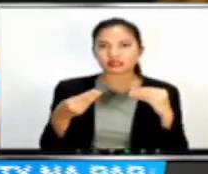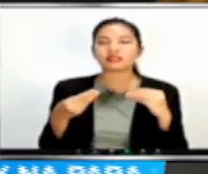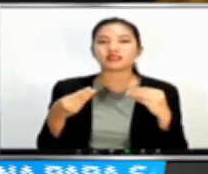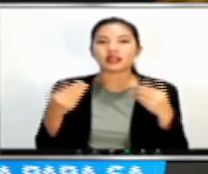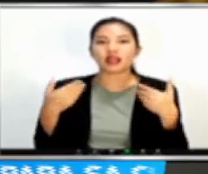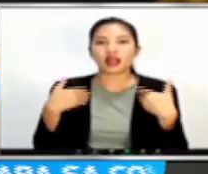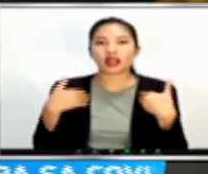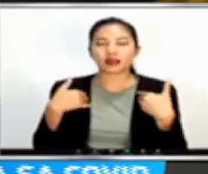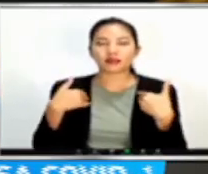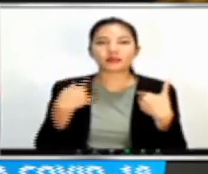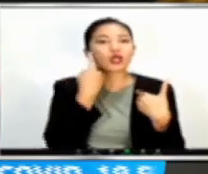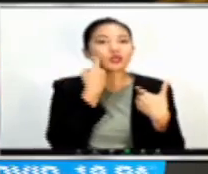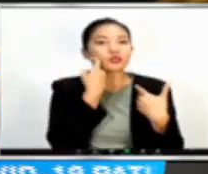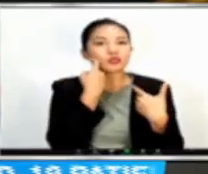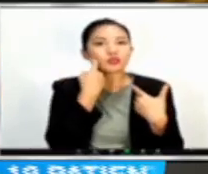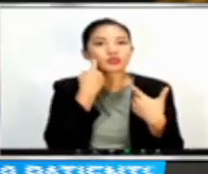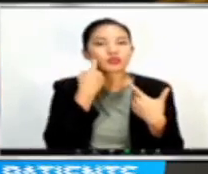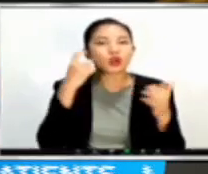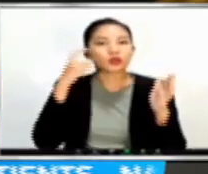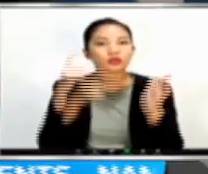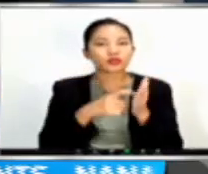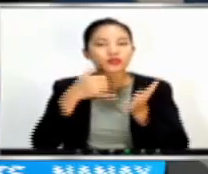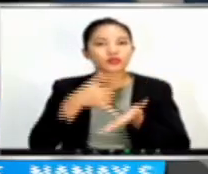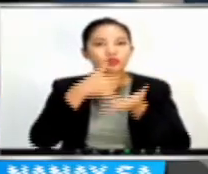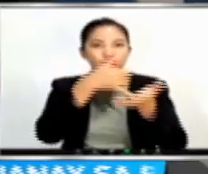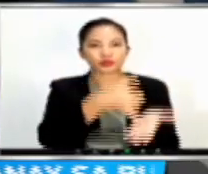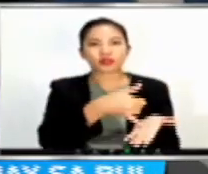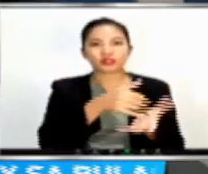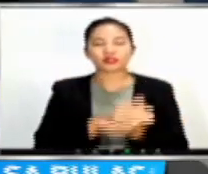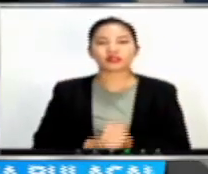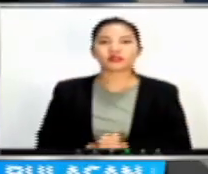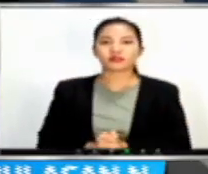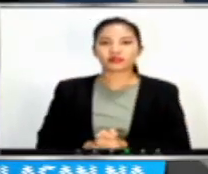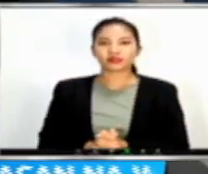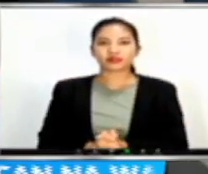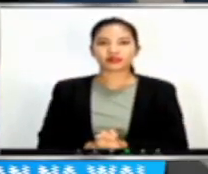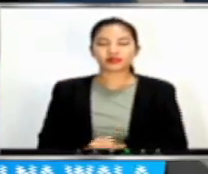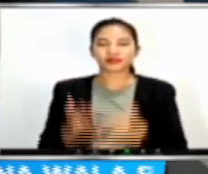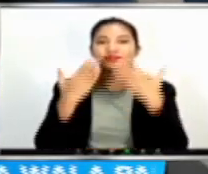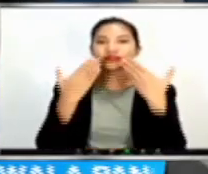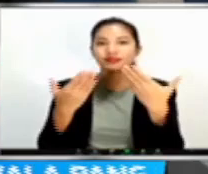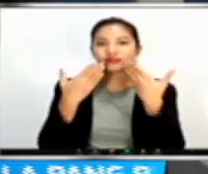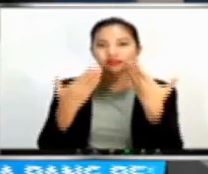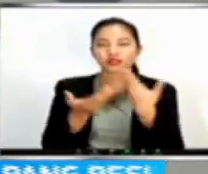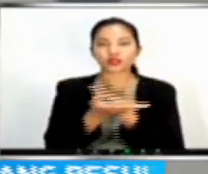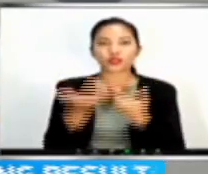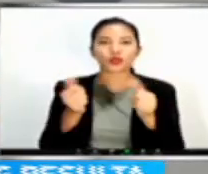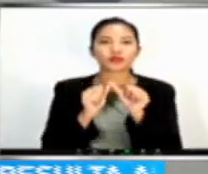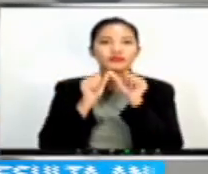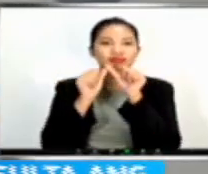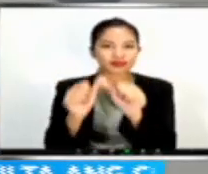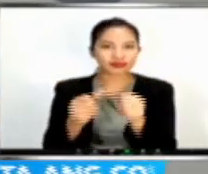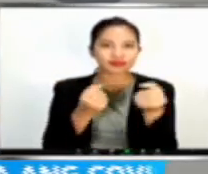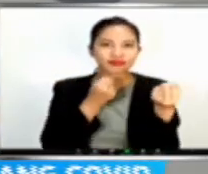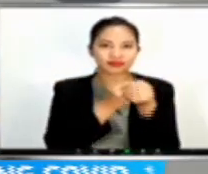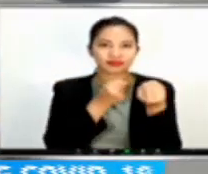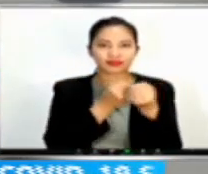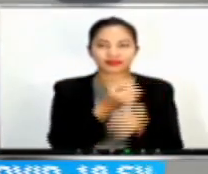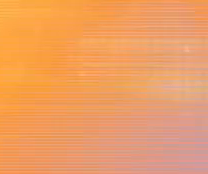sa 2021 Gandingan Awards. Maraming salamat sa walang sawa ninyong suporta, mga kapuso!